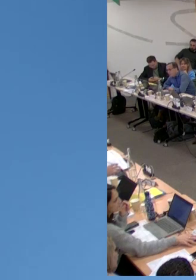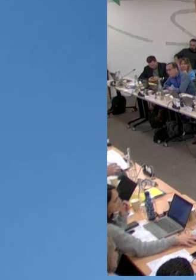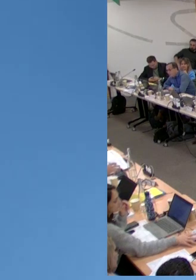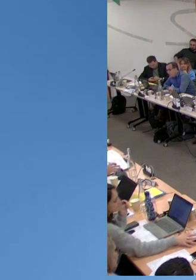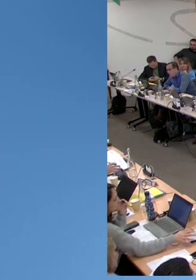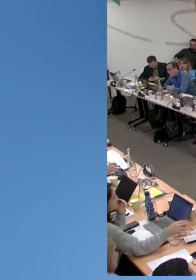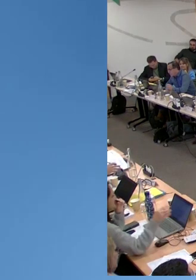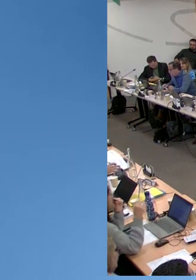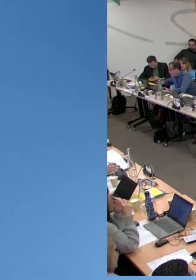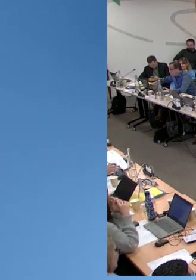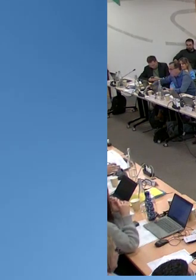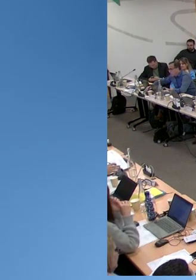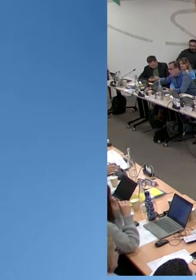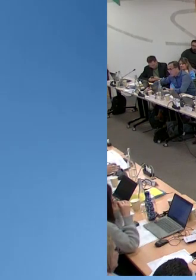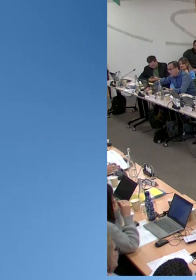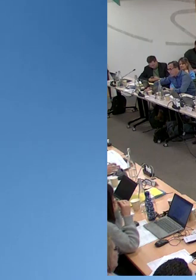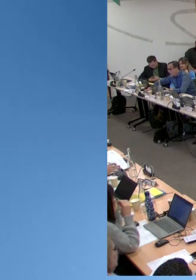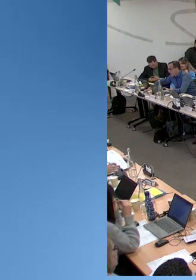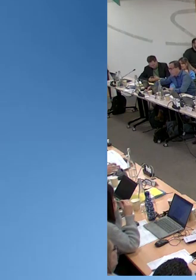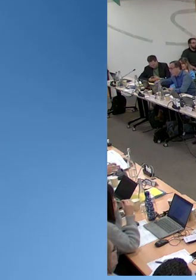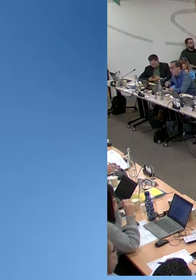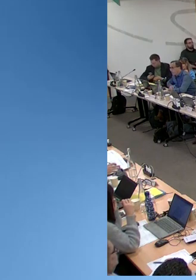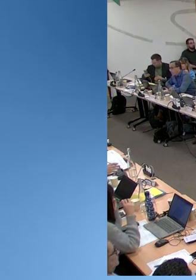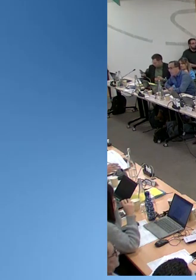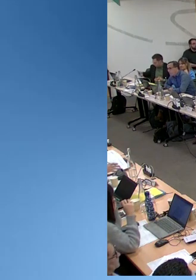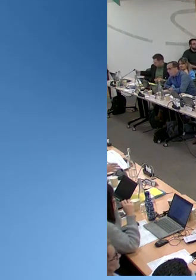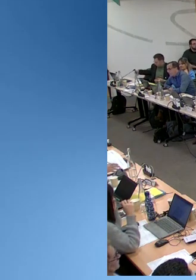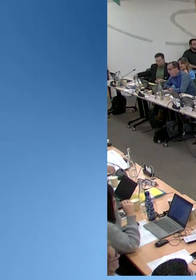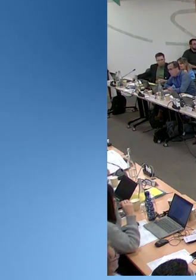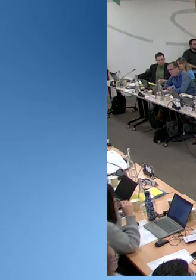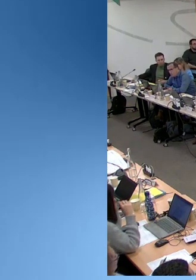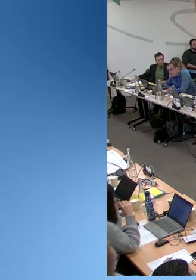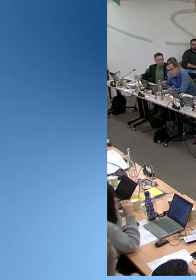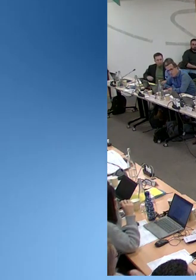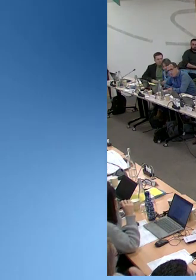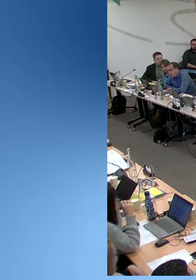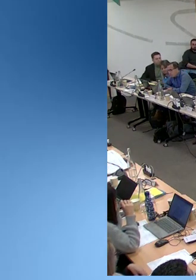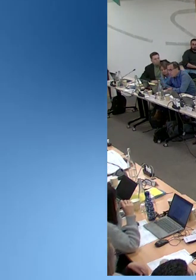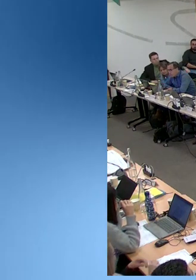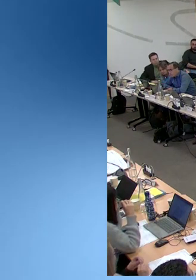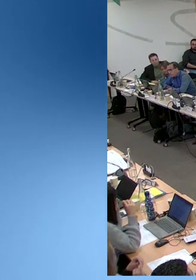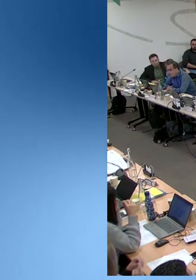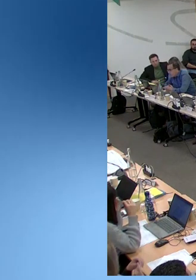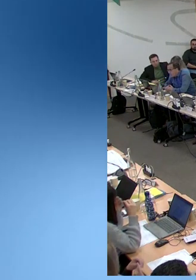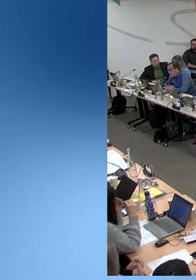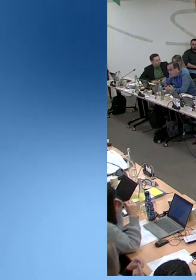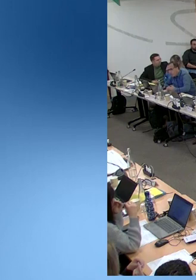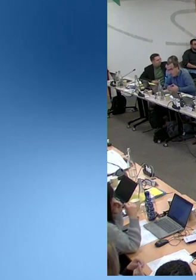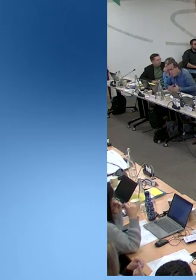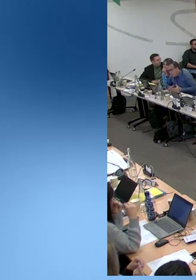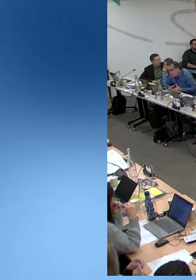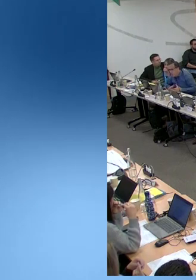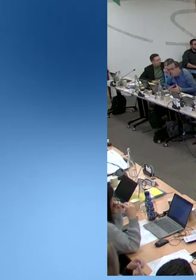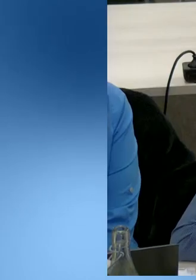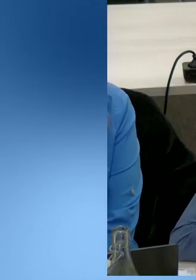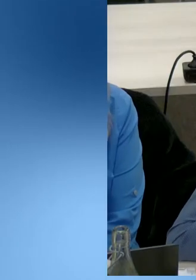le le niveau c'est pas parce qu'on reçoit plus qu'on qu'on l'encadre plus et qu'on l'accompagne plus moi je vous demande simplement le tau de fréquentation combien d'enfants combien